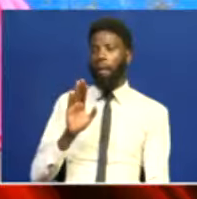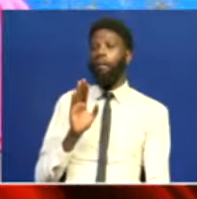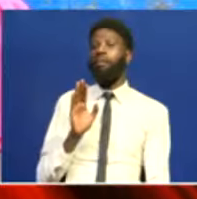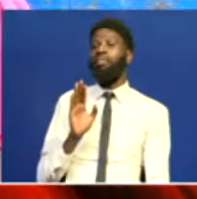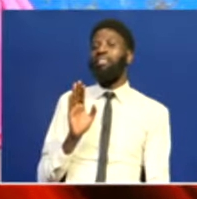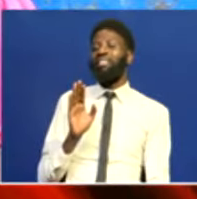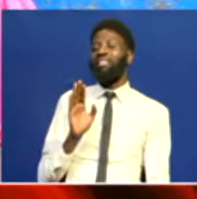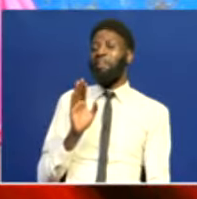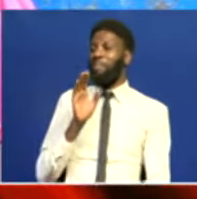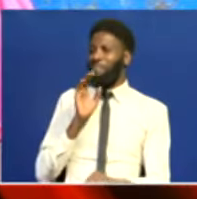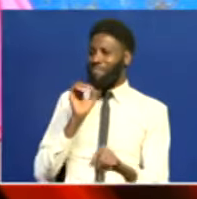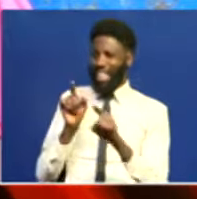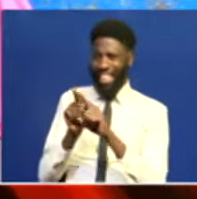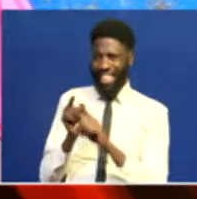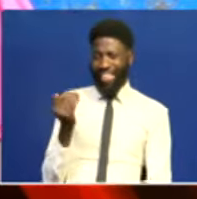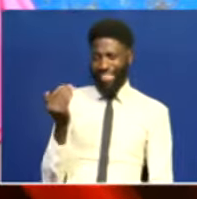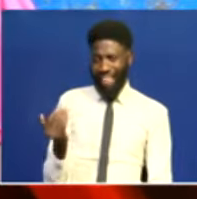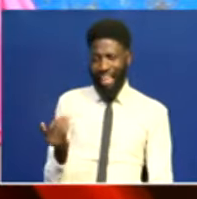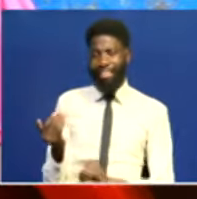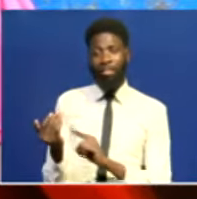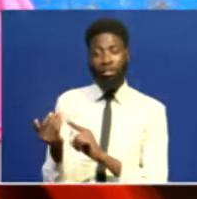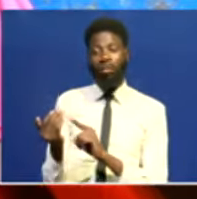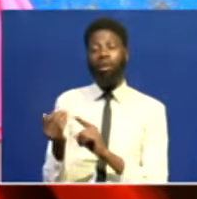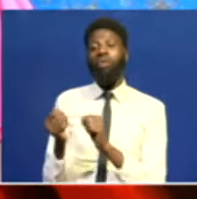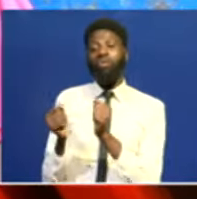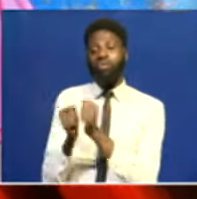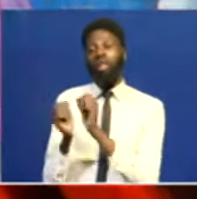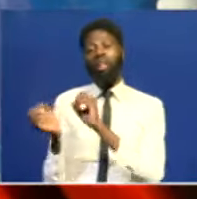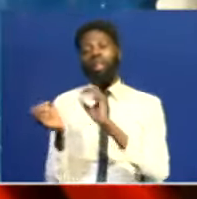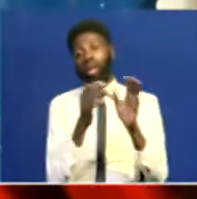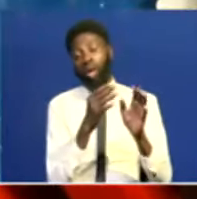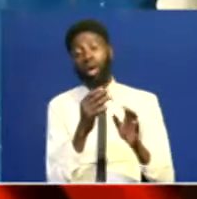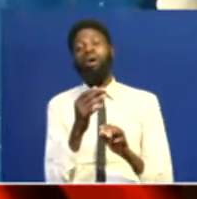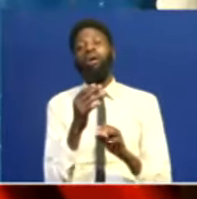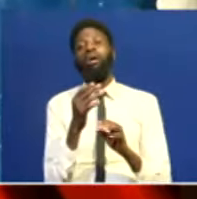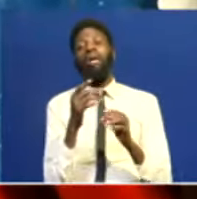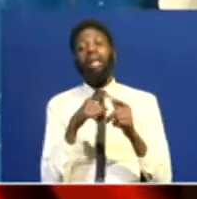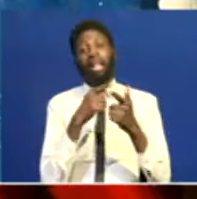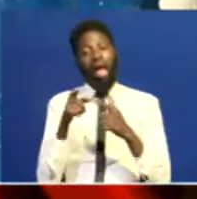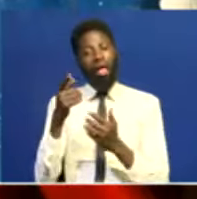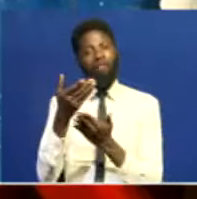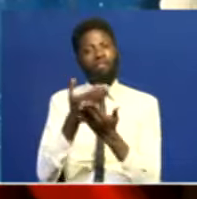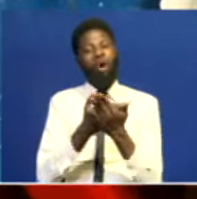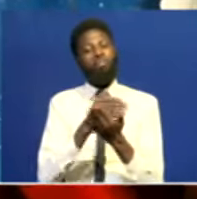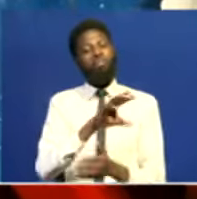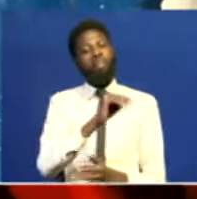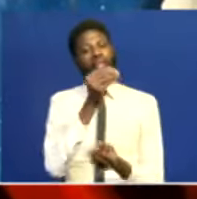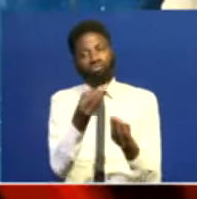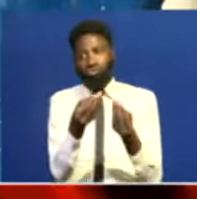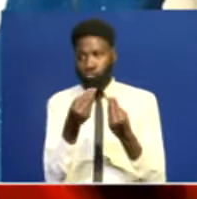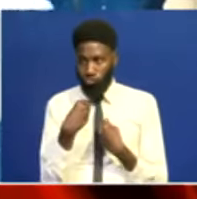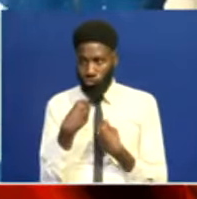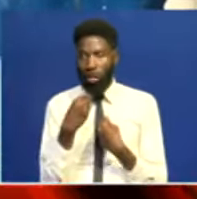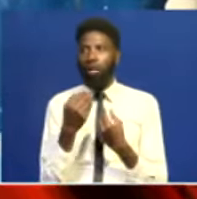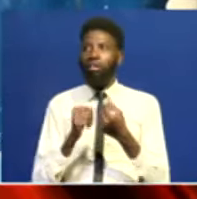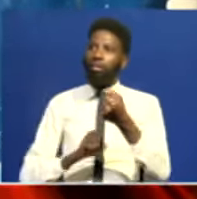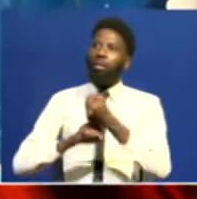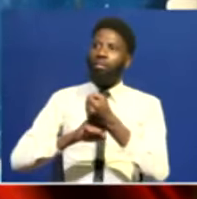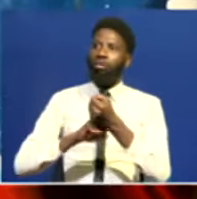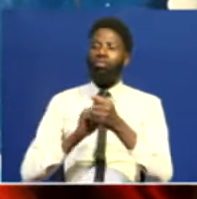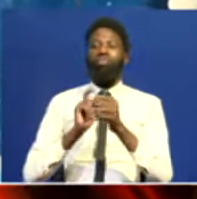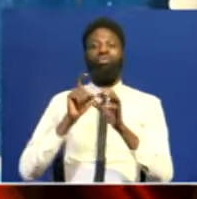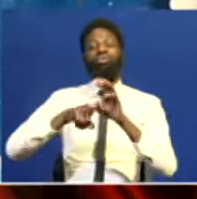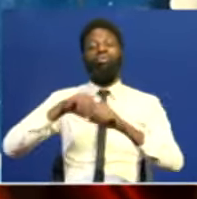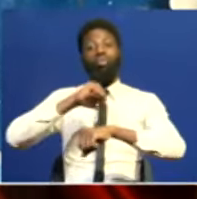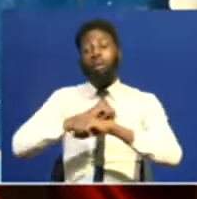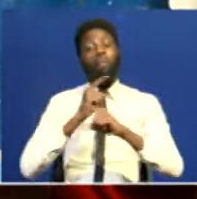Thursday. Nikamwambia aenda tu nichukulie hizo fomu za St. George's ili tu nimtie huyu mtoto moyo aone nikana kwamba anaenda shule. Lakini mimi kusema